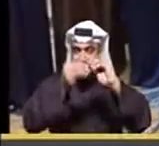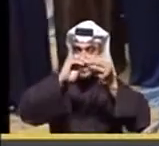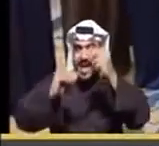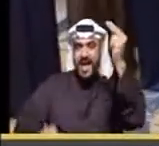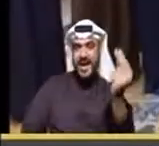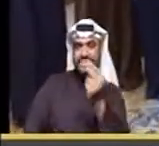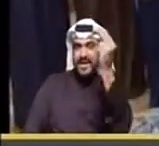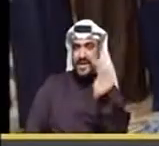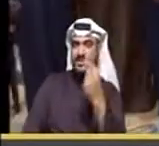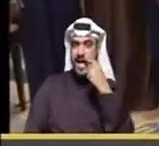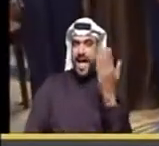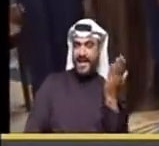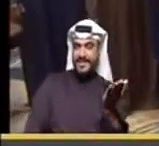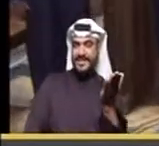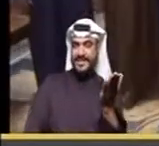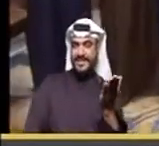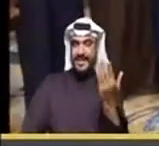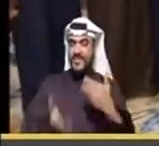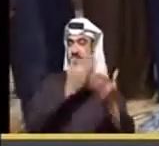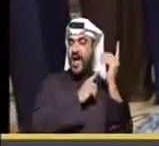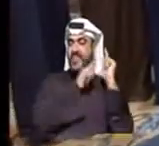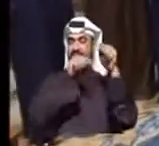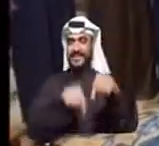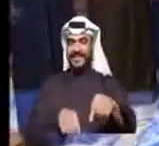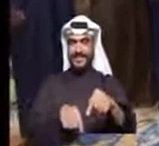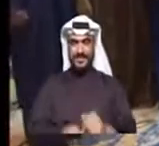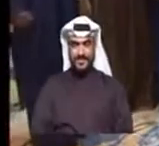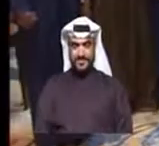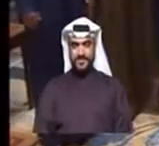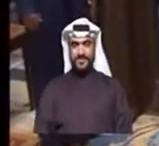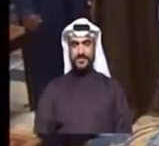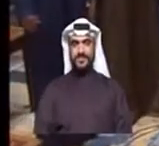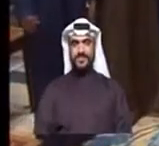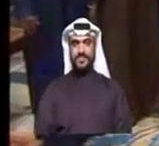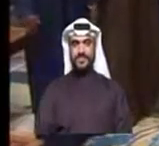عنده افضل حصان اسمه حجازي. هذا حصان دهمان شهوان طويل العمر.